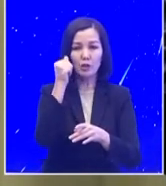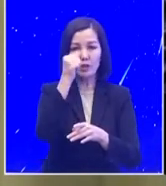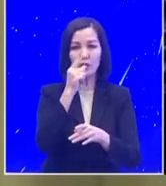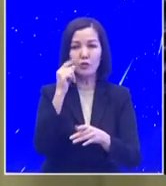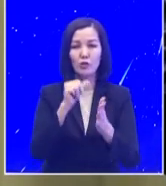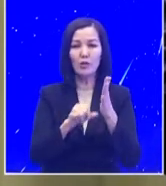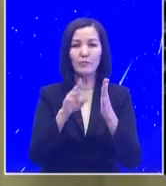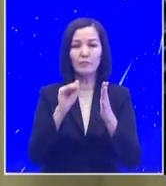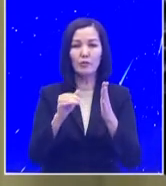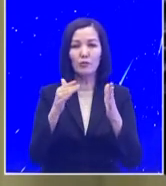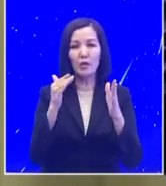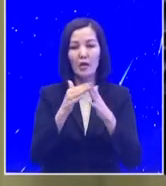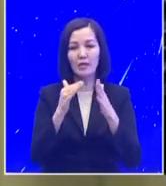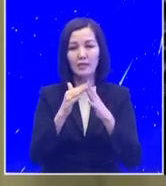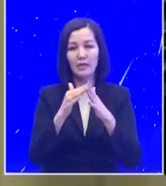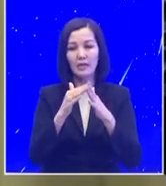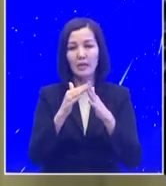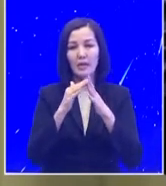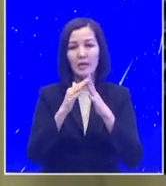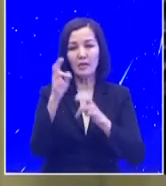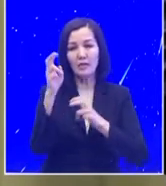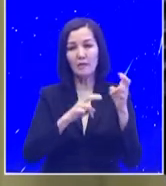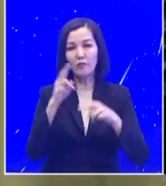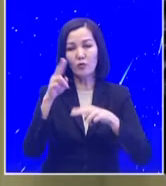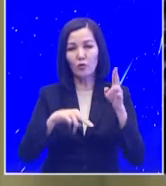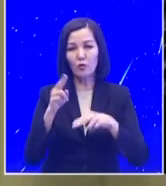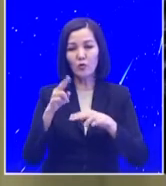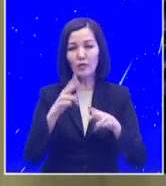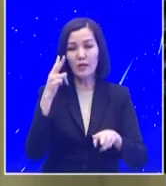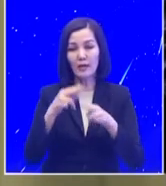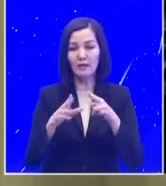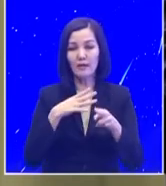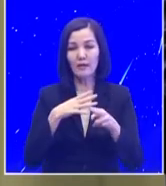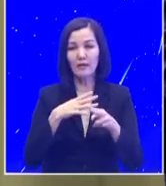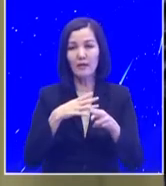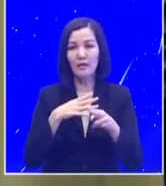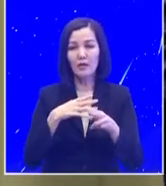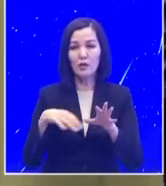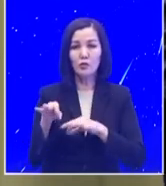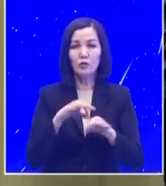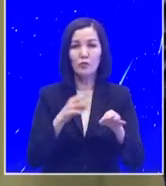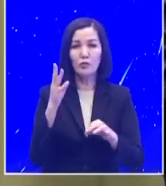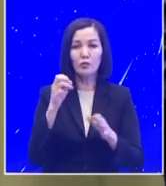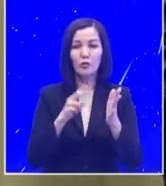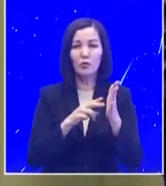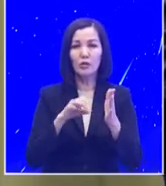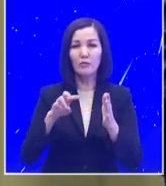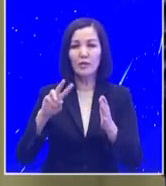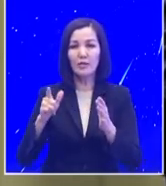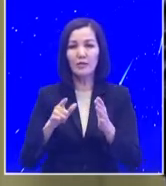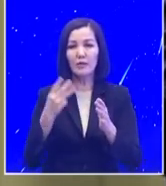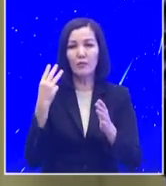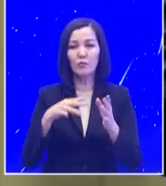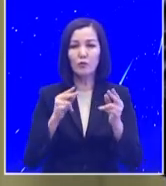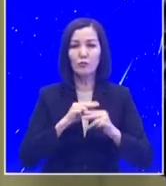астық сақтау және құрама жем шығаратын зауытының құрылысын салу жұмыстары аяқталды. Жоба құны 4,7 миллиард теңге, 30